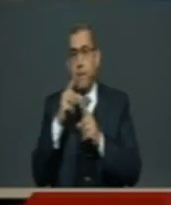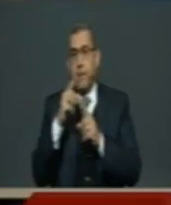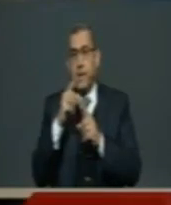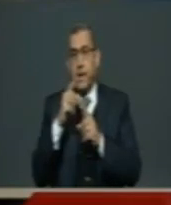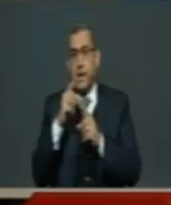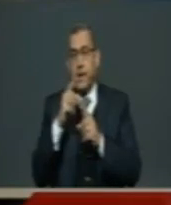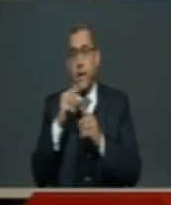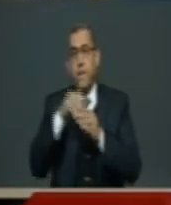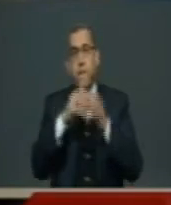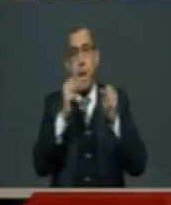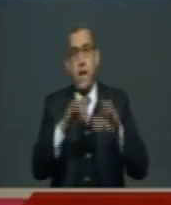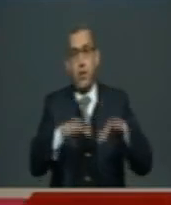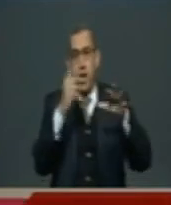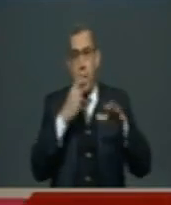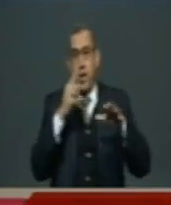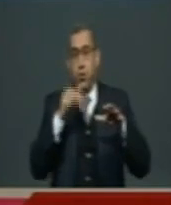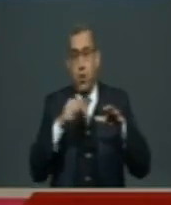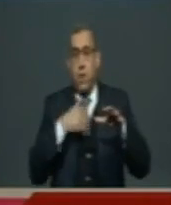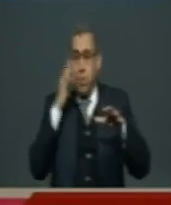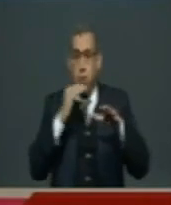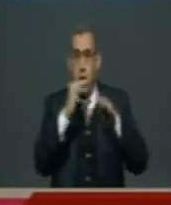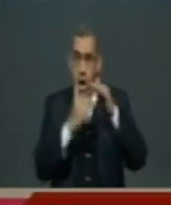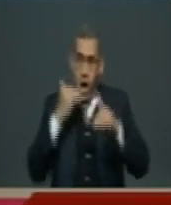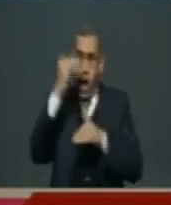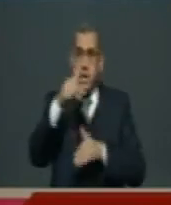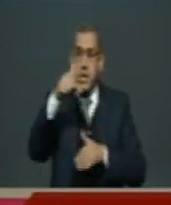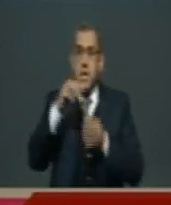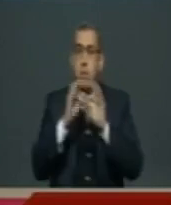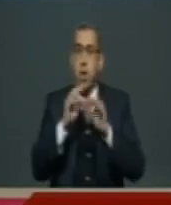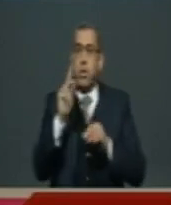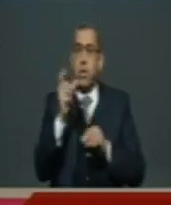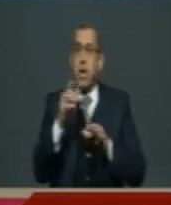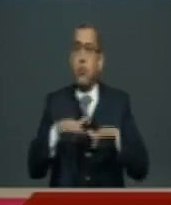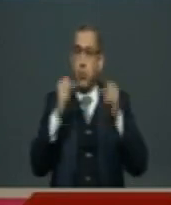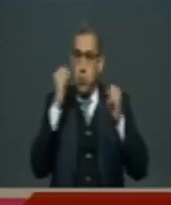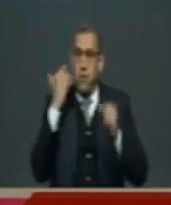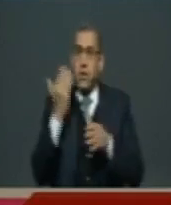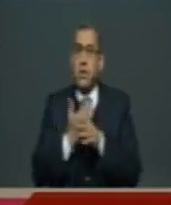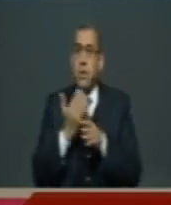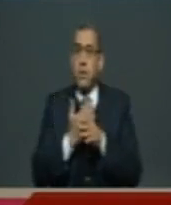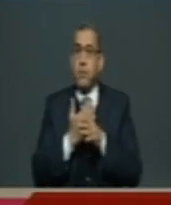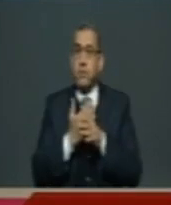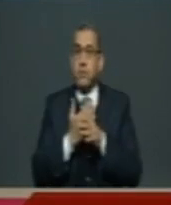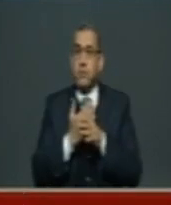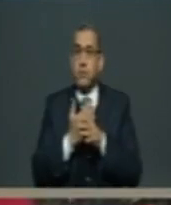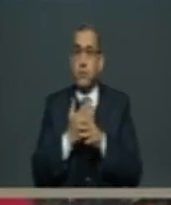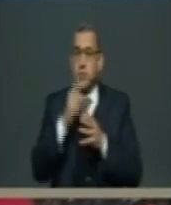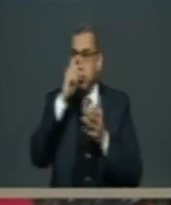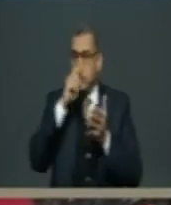ساعة تخزين، احنا المفروض يبقى اكتر من 6 مليون طن عشان الذرة